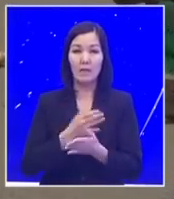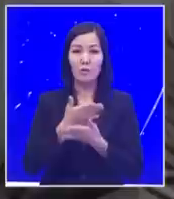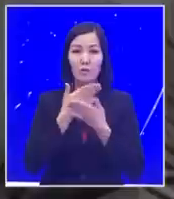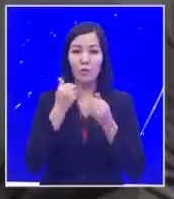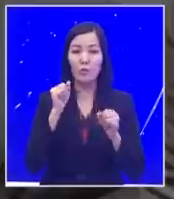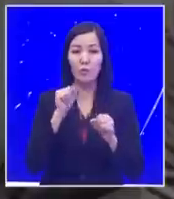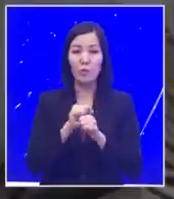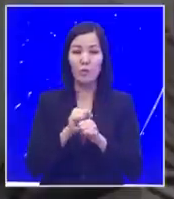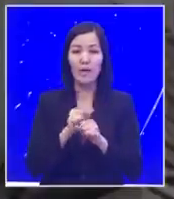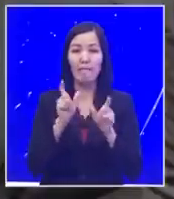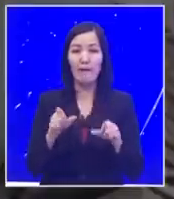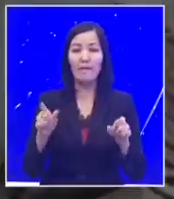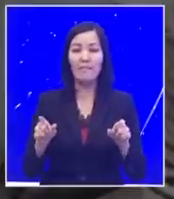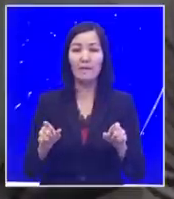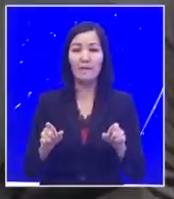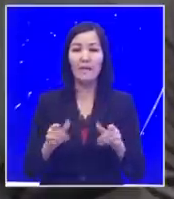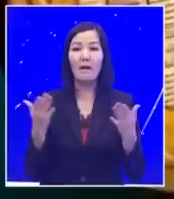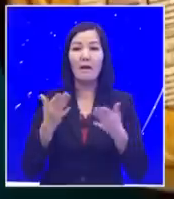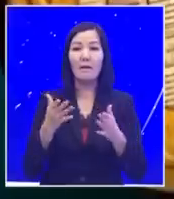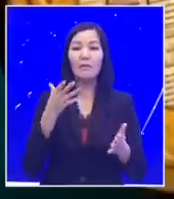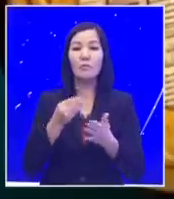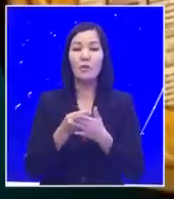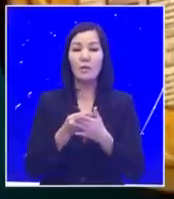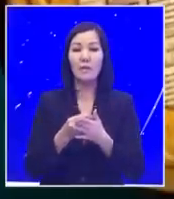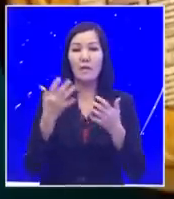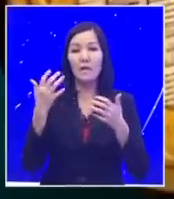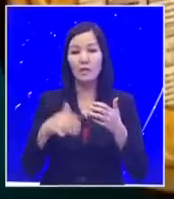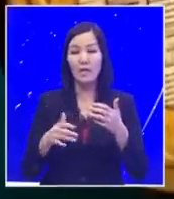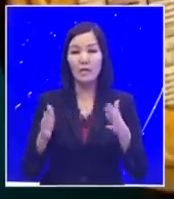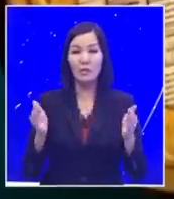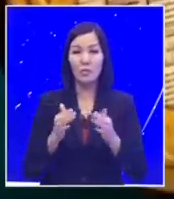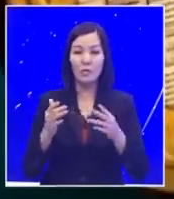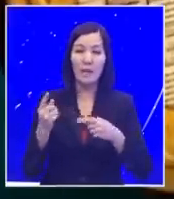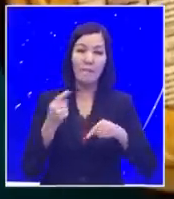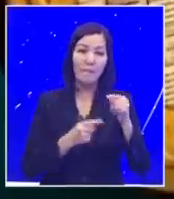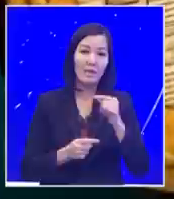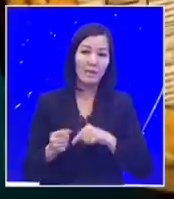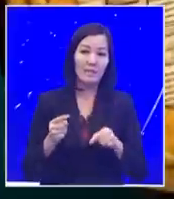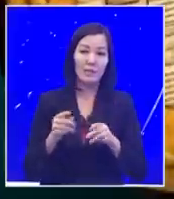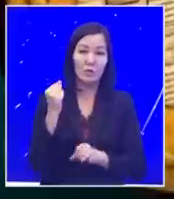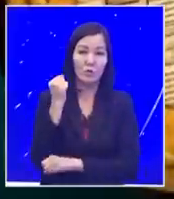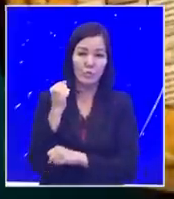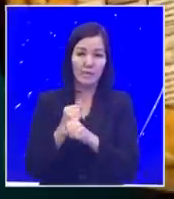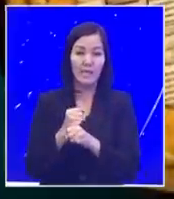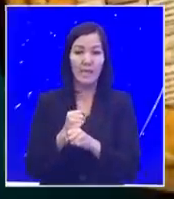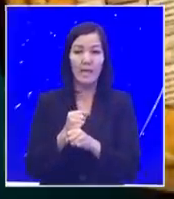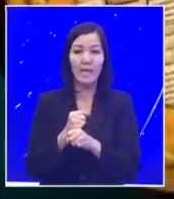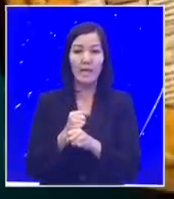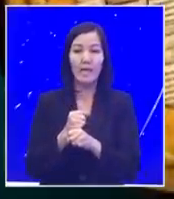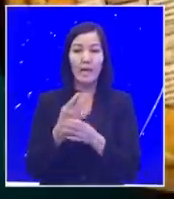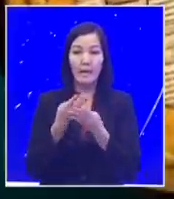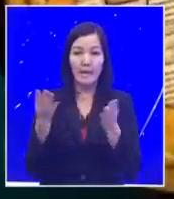төлем азаматтардың келесі санаттарына төленеді. Шағын және орта кәсіпкерлік субъектісінің жұмыскерлері, карантин енгізілген